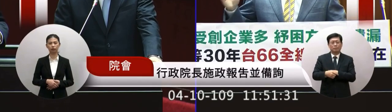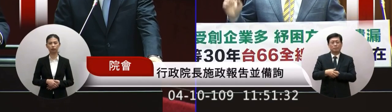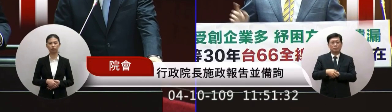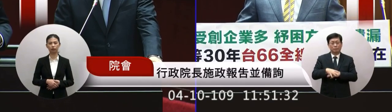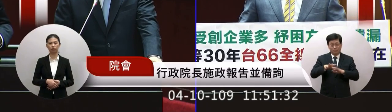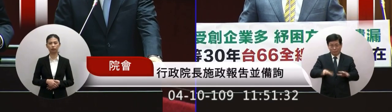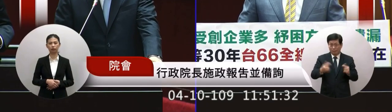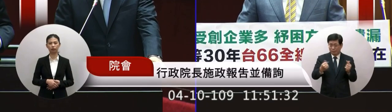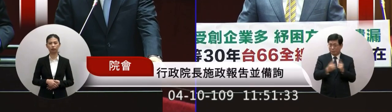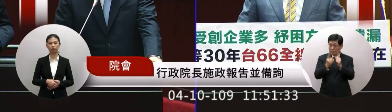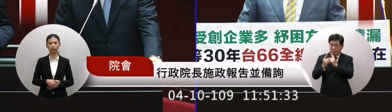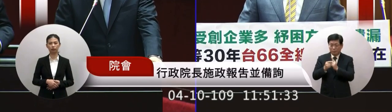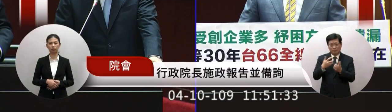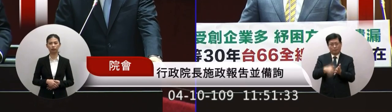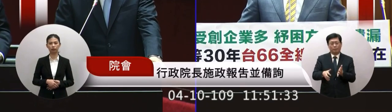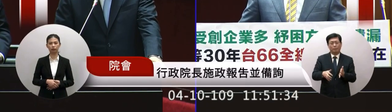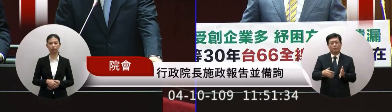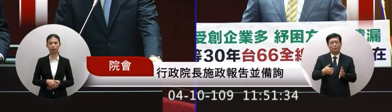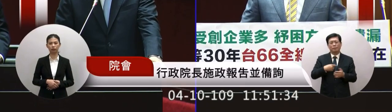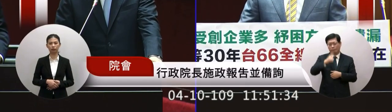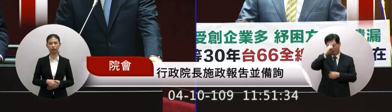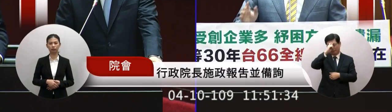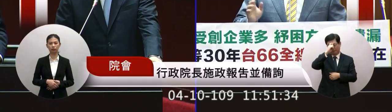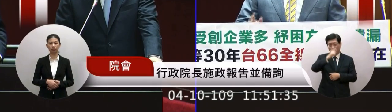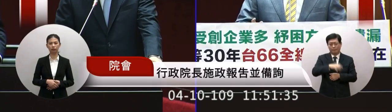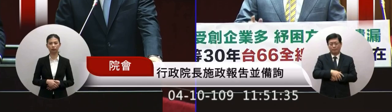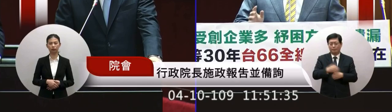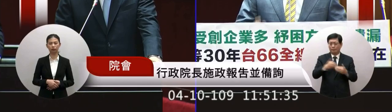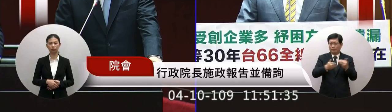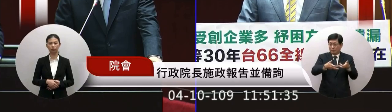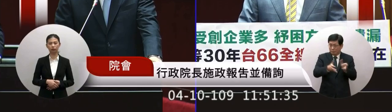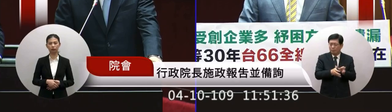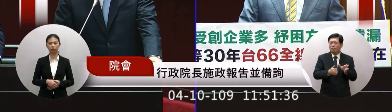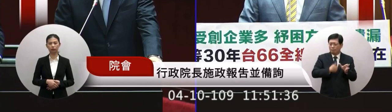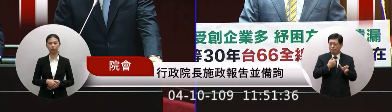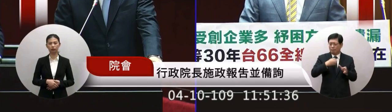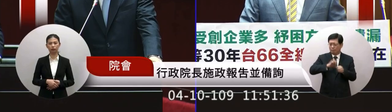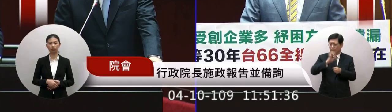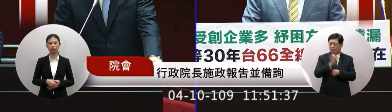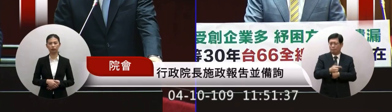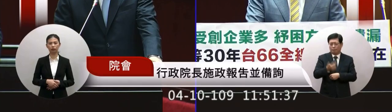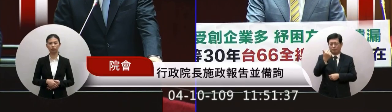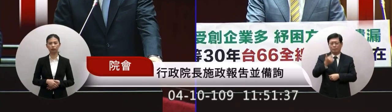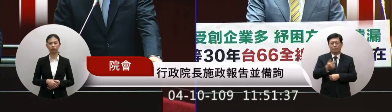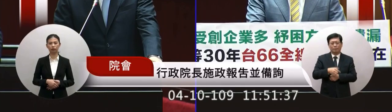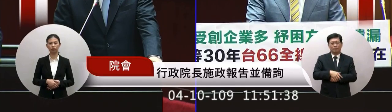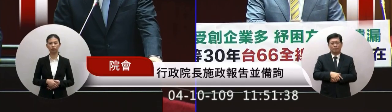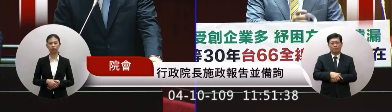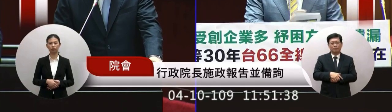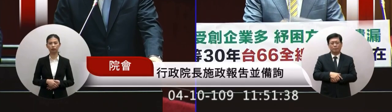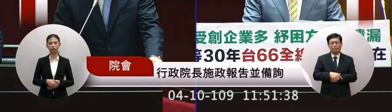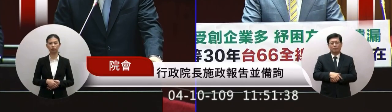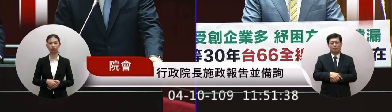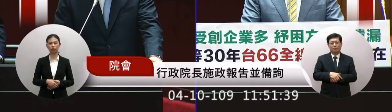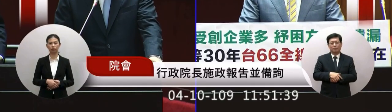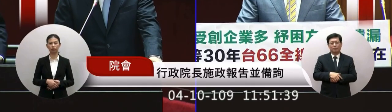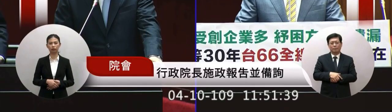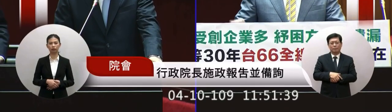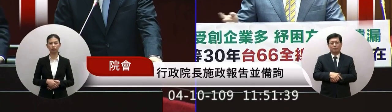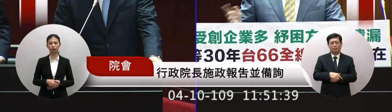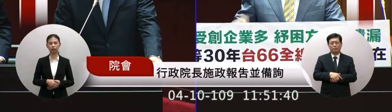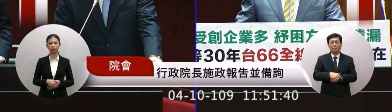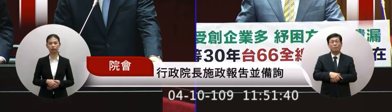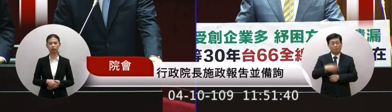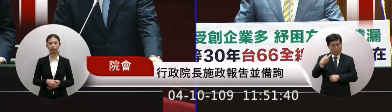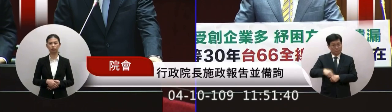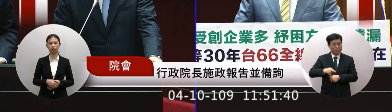以在这种情况底下。好，会希望说交通部这边真的要加速，好，这个部分哈。那